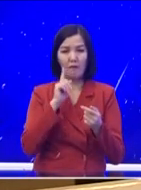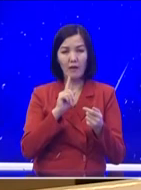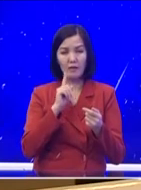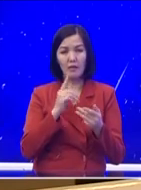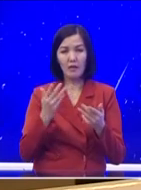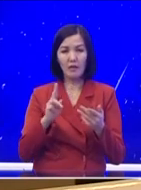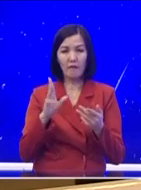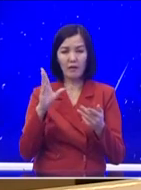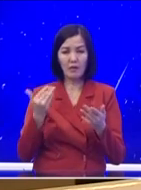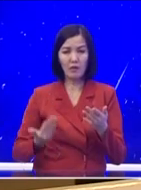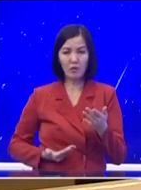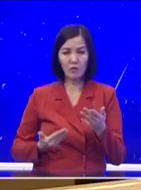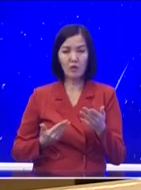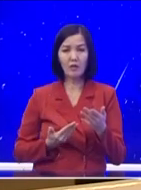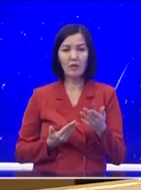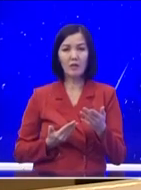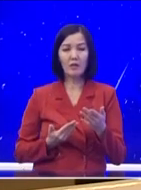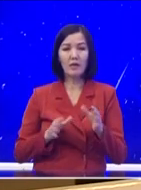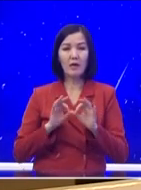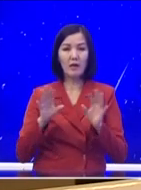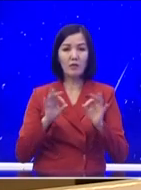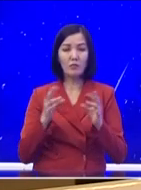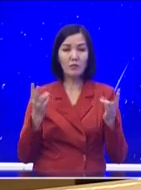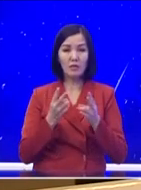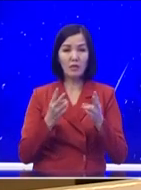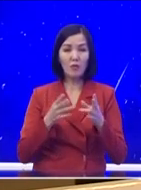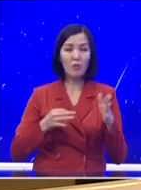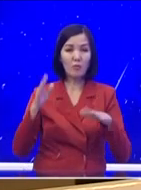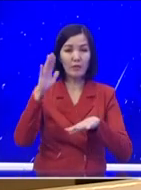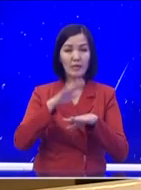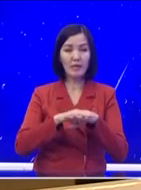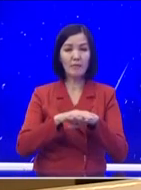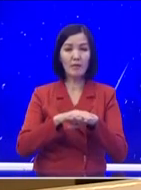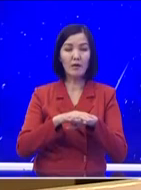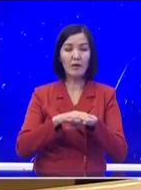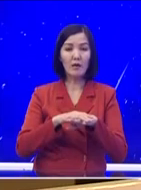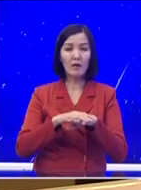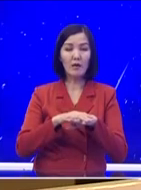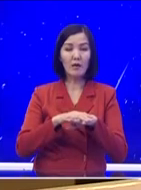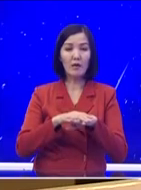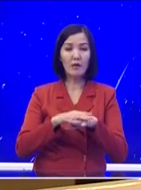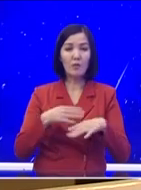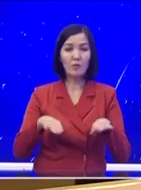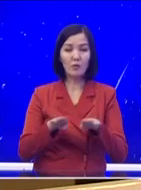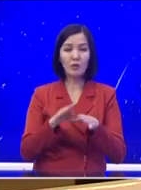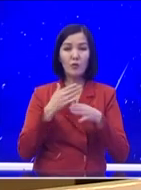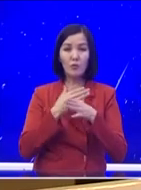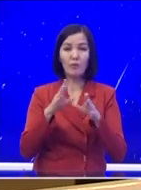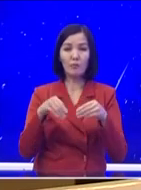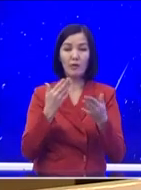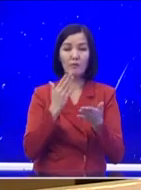жатады. Бұл жолында айтып кетуіміз керек, облысымыздың әкімі аудандарымызда да осындай көмектерін тигізіп